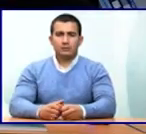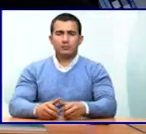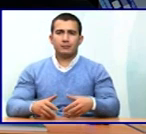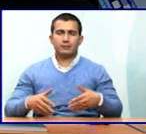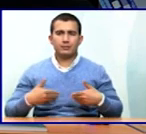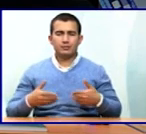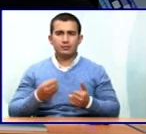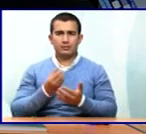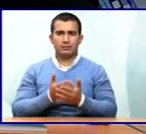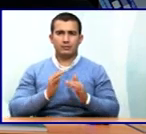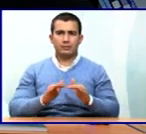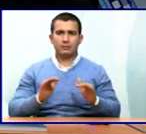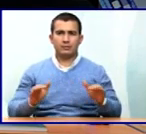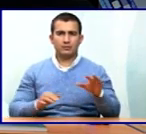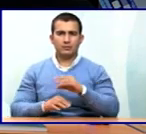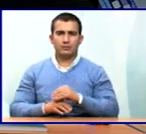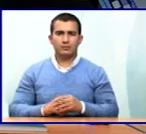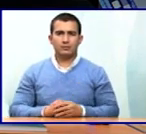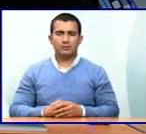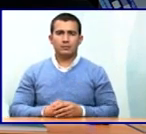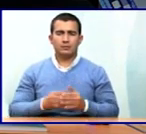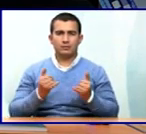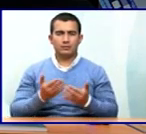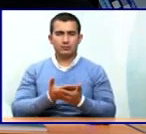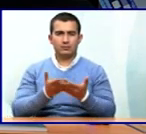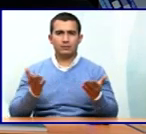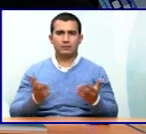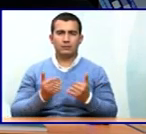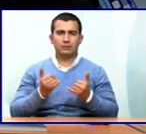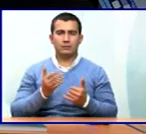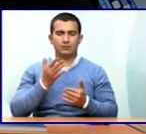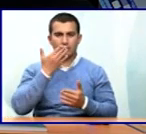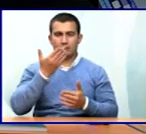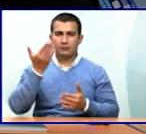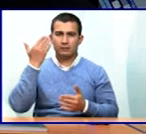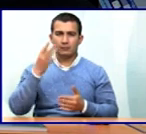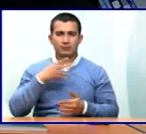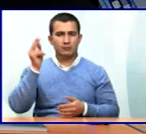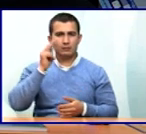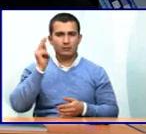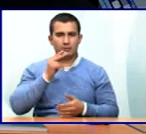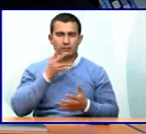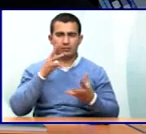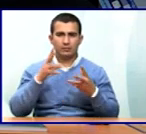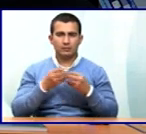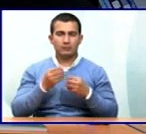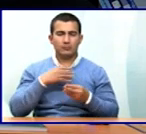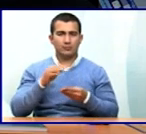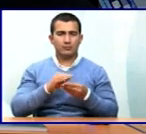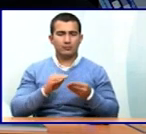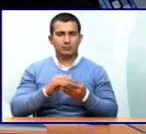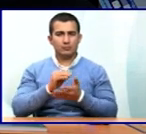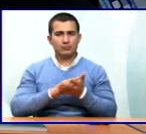'Assalomu alaykum, aziz o'quvchilar. Bugun sizlar bilan yana o'tgan darsdagi mavzularimizni davom ettirgan